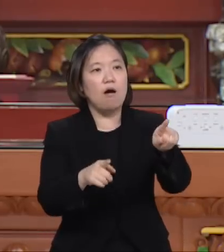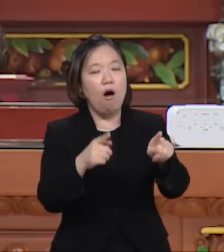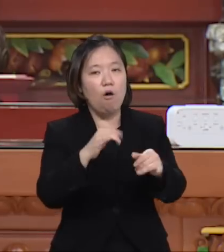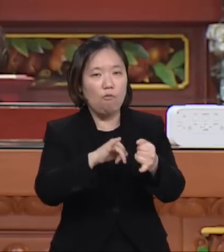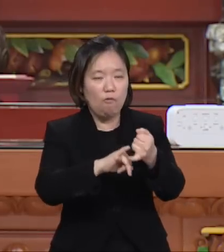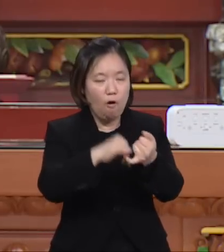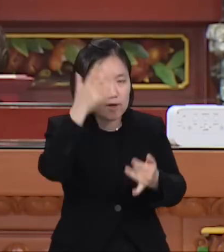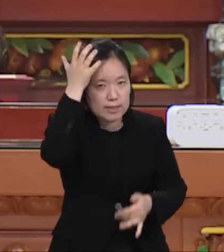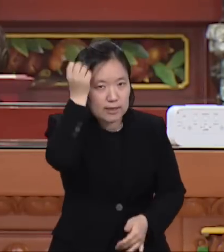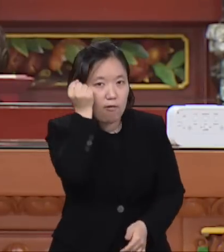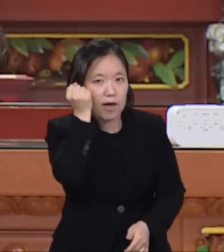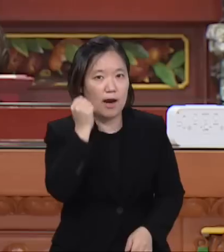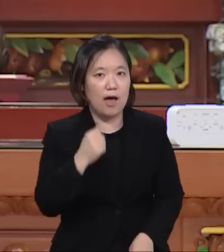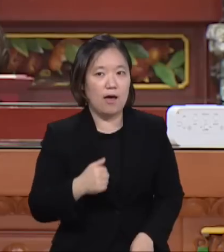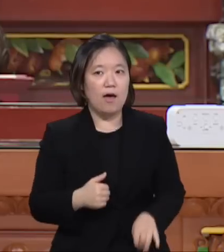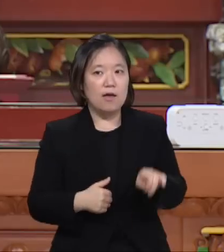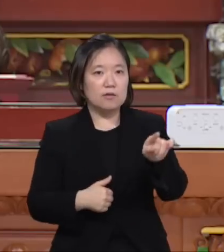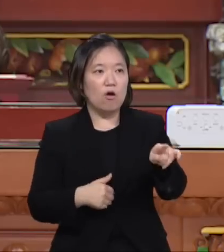명심하거라